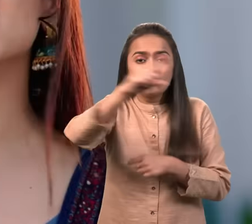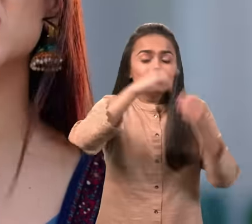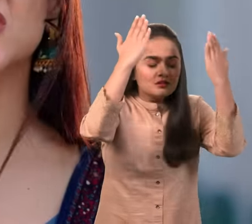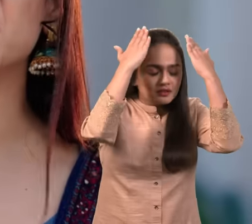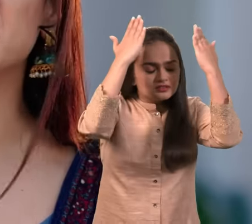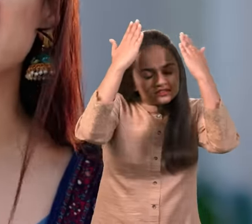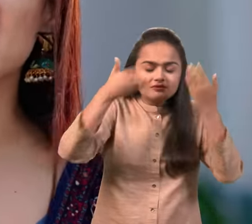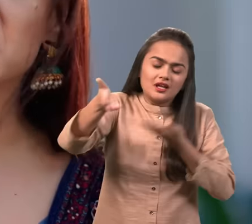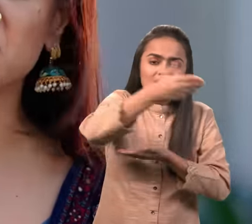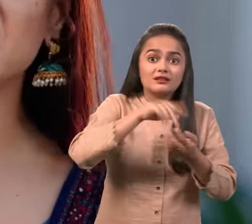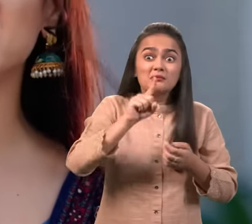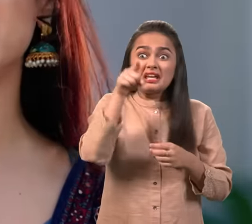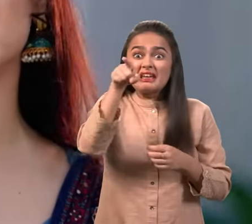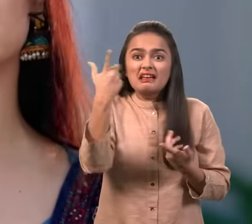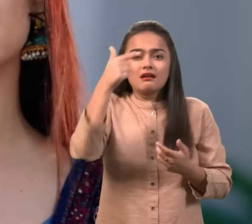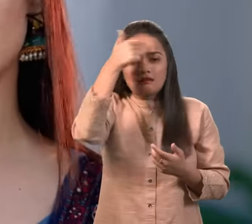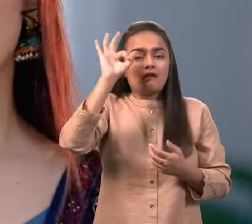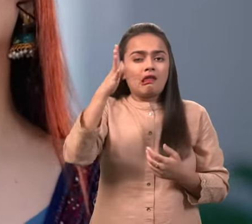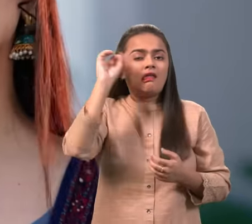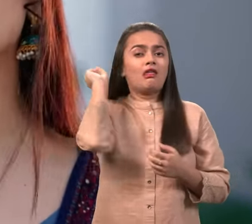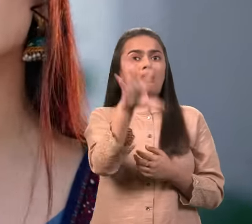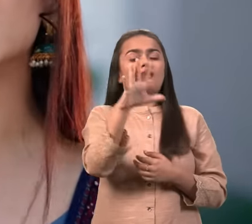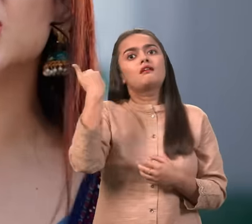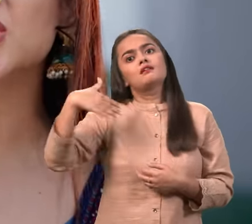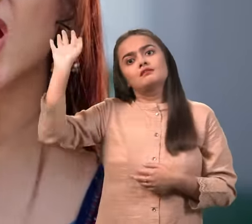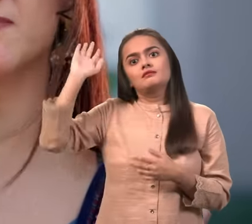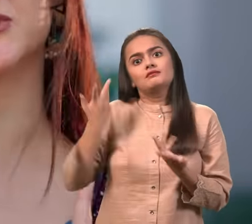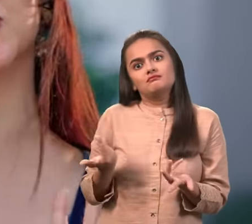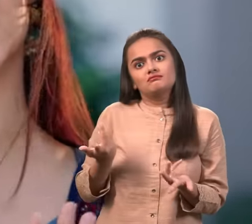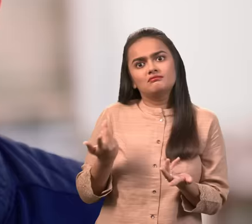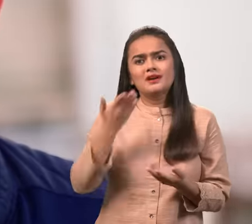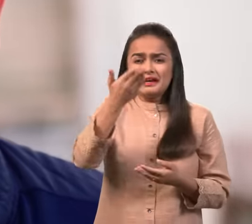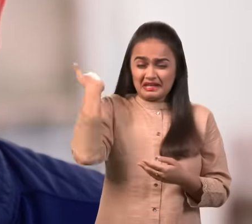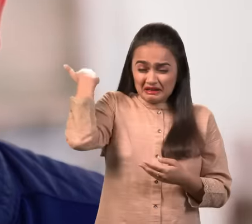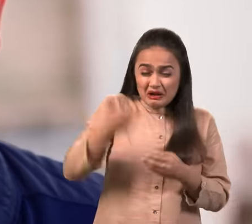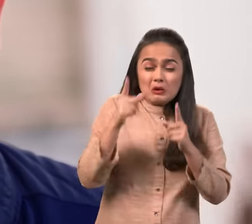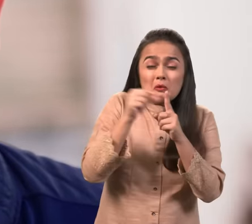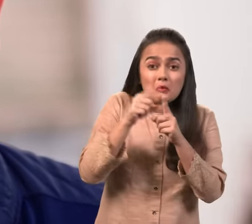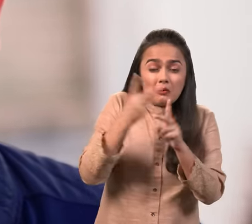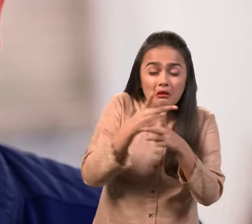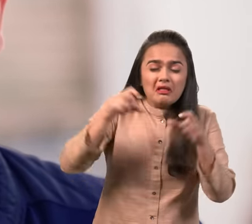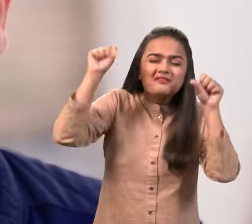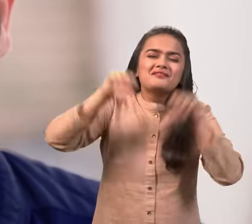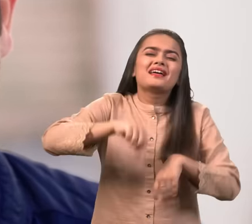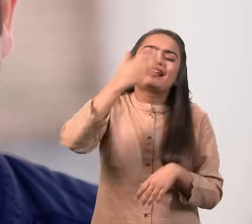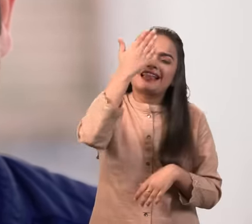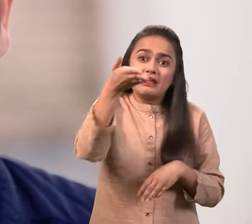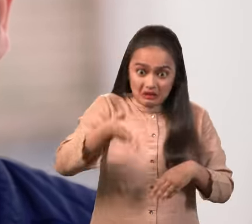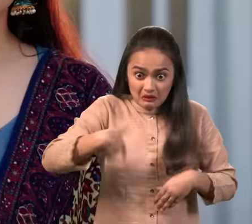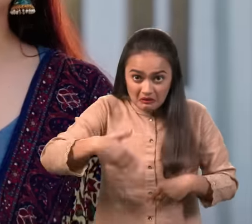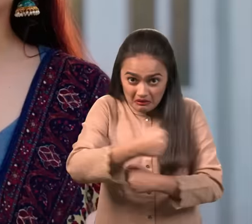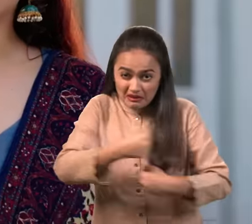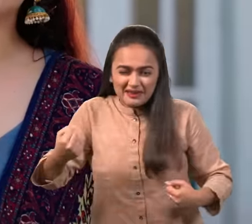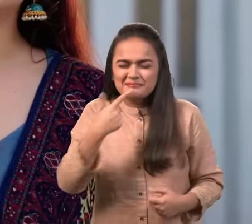लेकिन जाते जाते अपने लिए आशीर्वाद ले गई और तेरे लिए श्राप छोड़ गई। अब तक तो कुछ नहीं कर